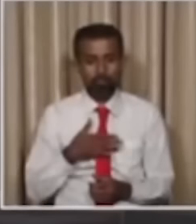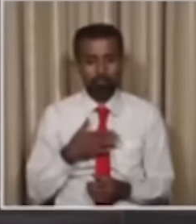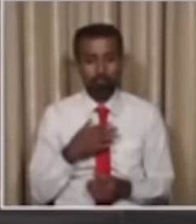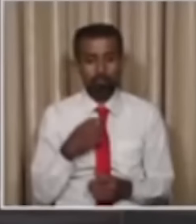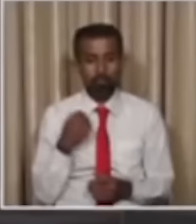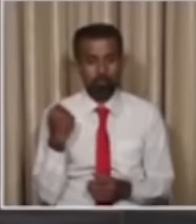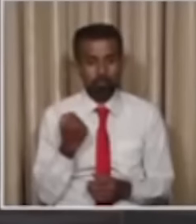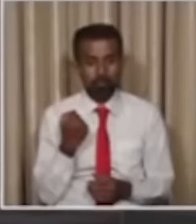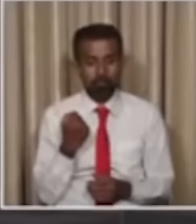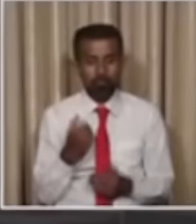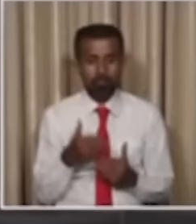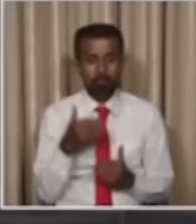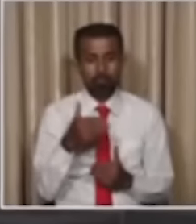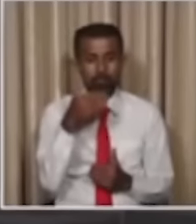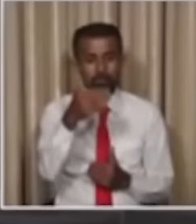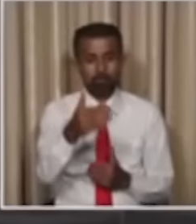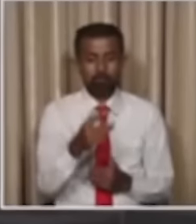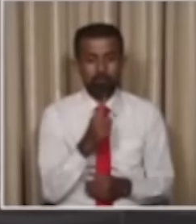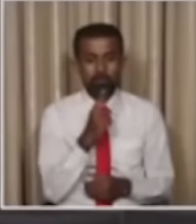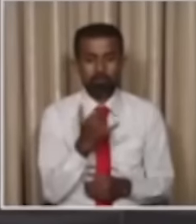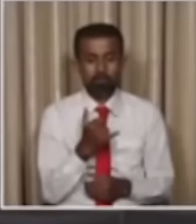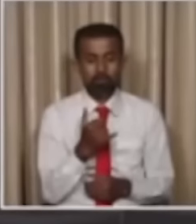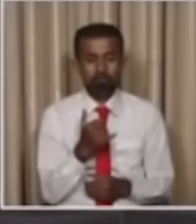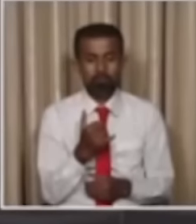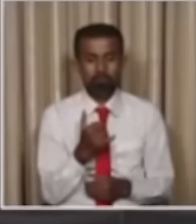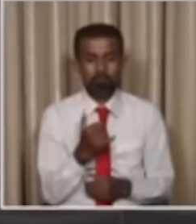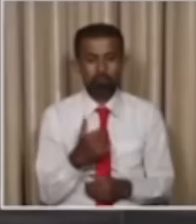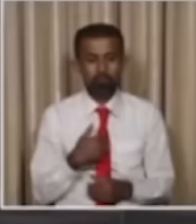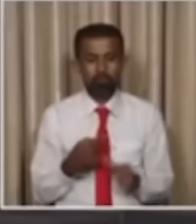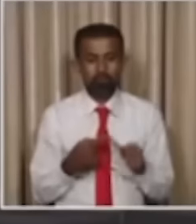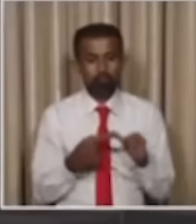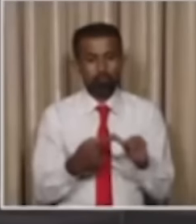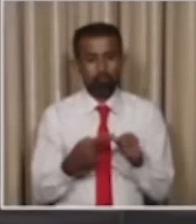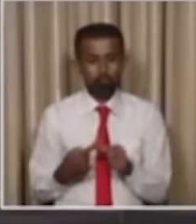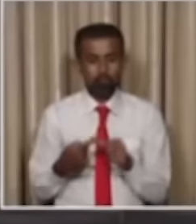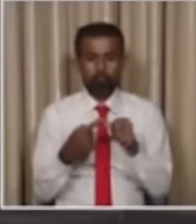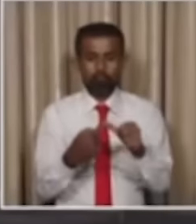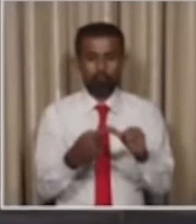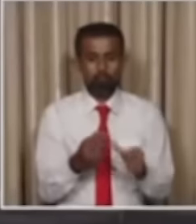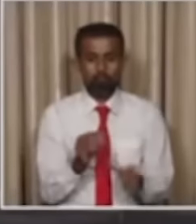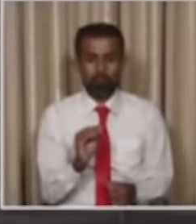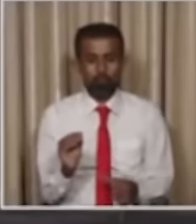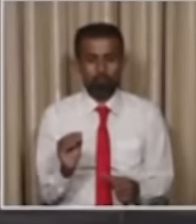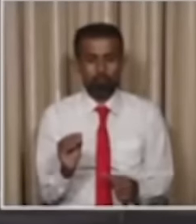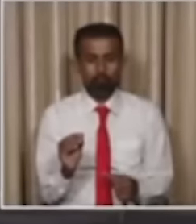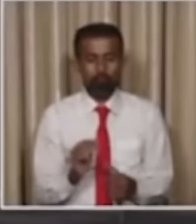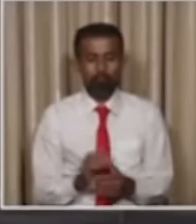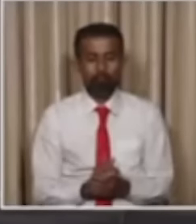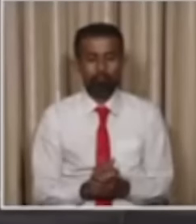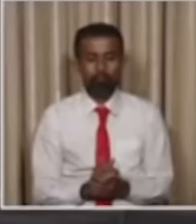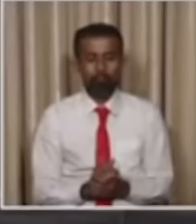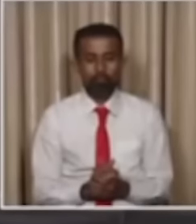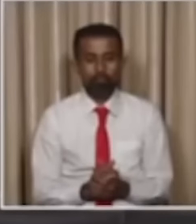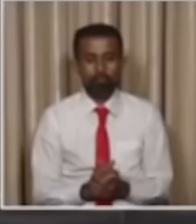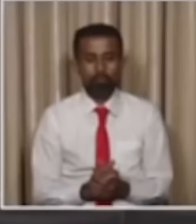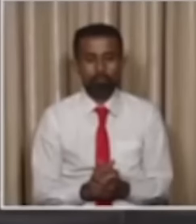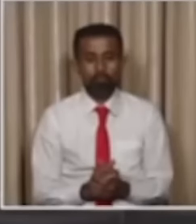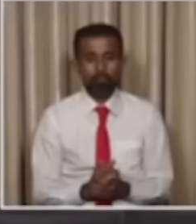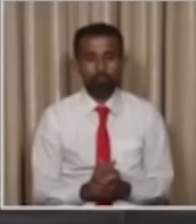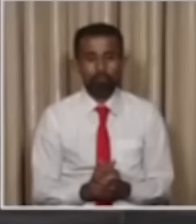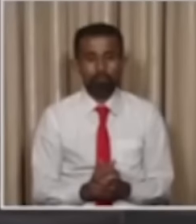කතාවේ ඉස්සරහට මේ කියවේ, මොකෝ ඒවට මං උත්තර දෙනවා මේ මන්ත්‍රීවරුන් ප්‍රකාශ කරපු දේවල්. අනිත්